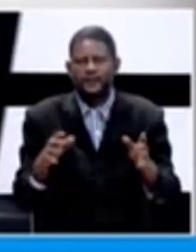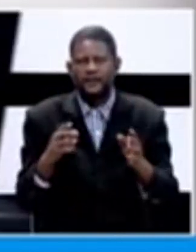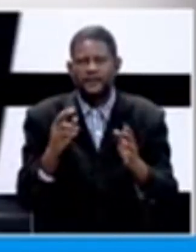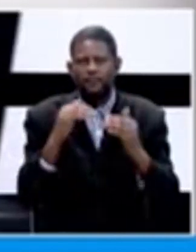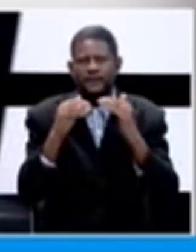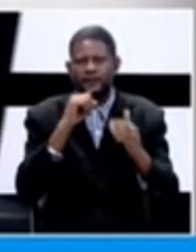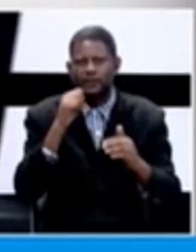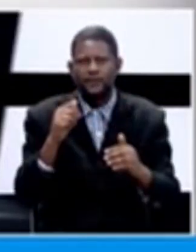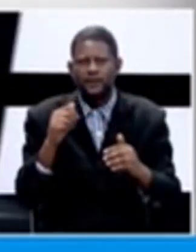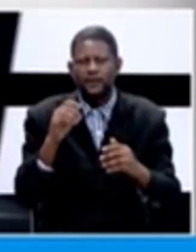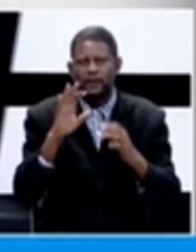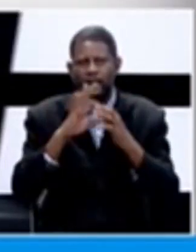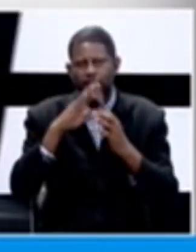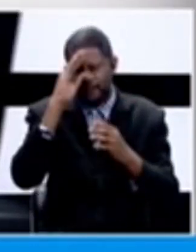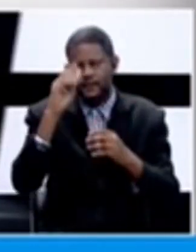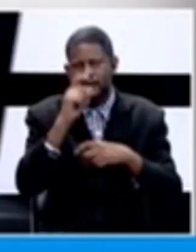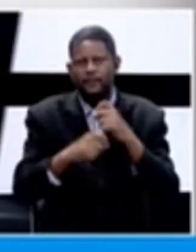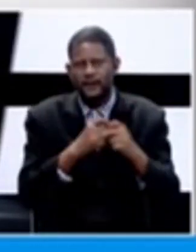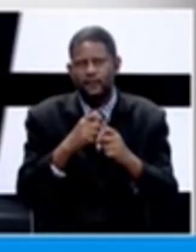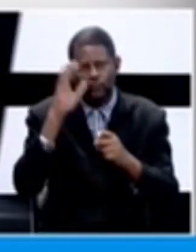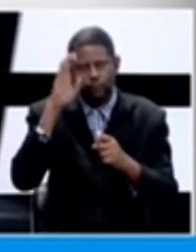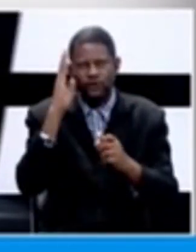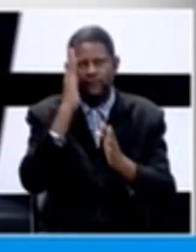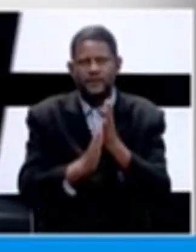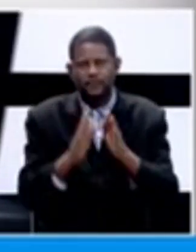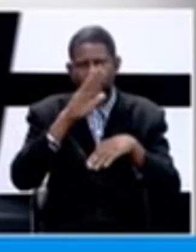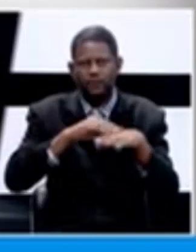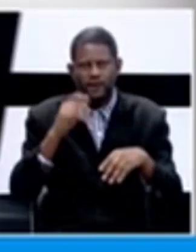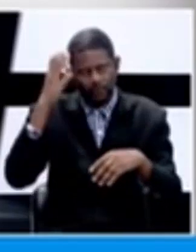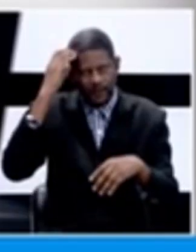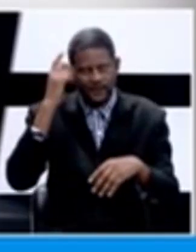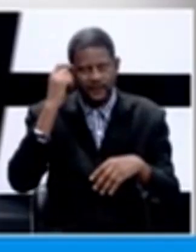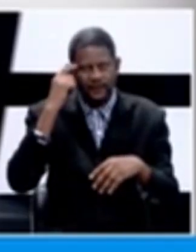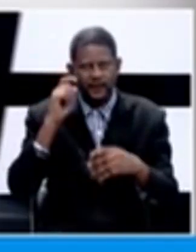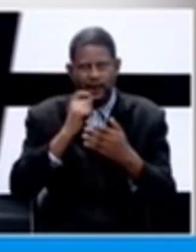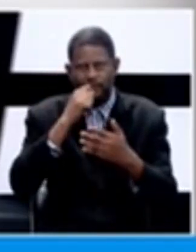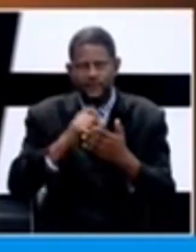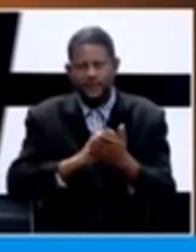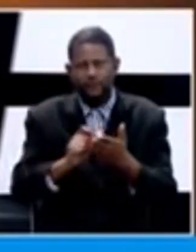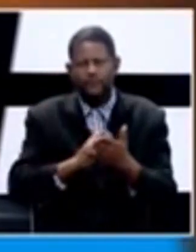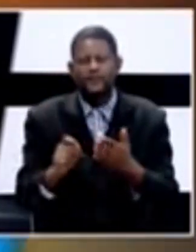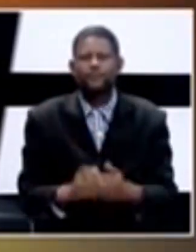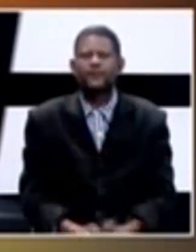ጸገም ኢትዮጵያ ንምፍታሕ ግቡእ ክፍጽም እውን ጸዊዑ መንግስቲ ትግራይ ኣብ ዝጸሓፎ ደብዳቤ